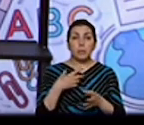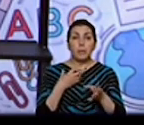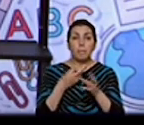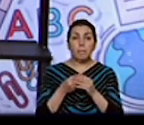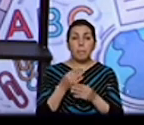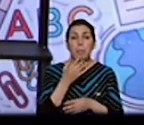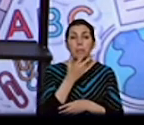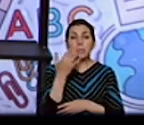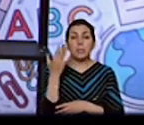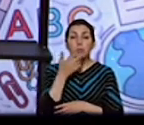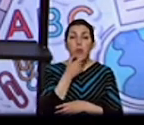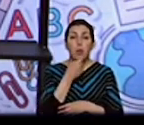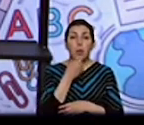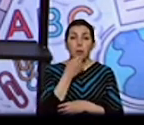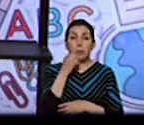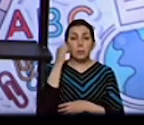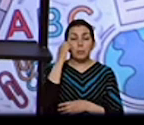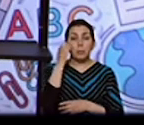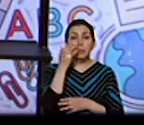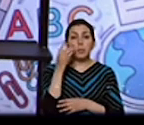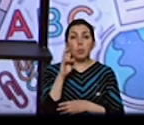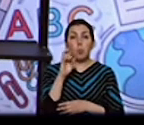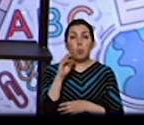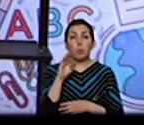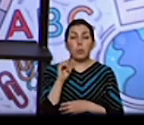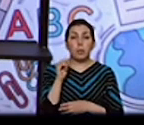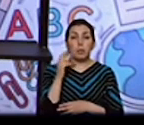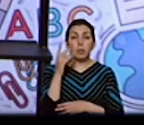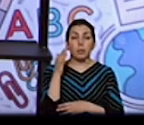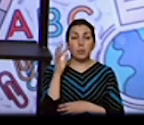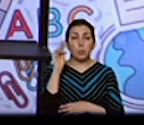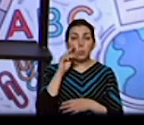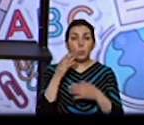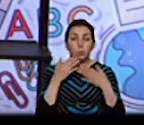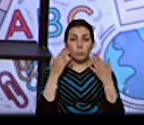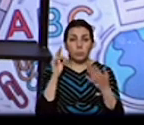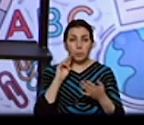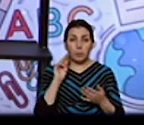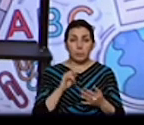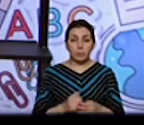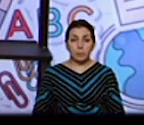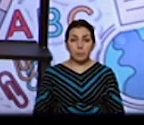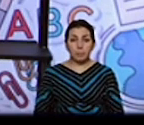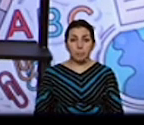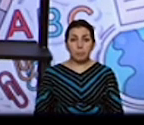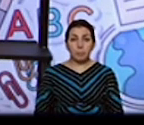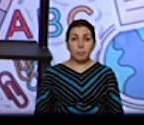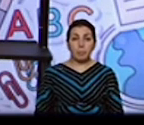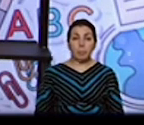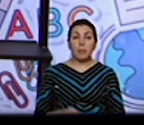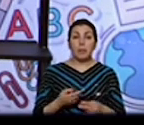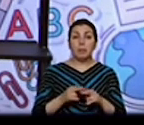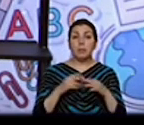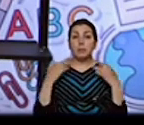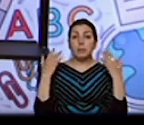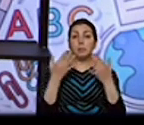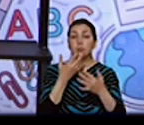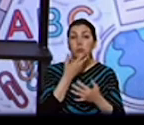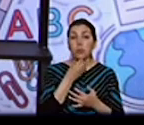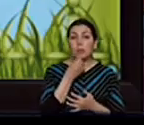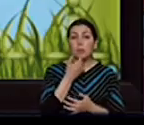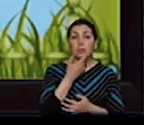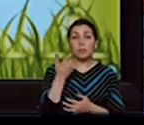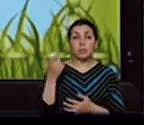bilan manzarali daraxtlar va butalar haqida o'qib o'rganamiz. Manzarali daraxtlar va